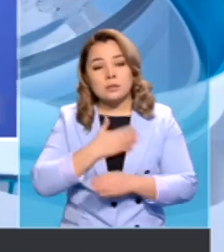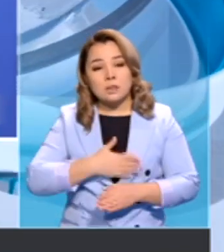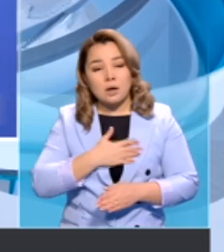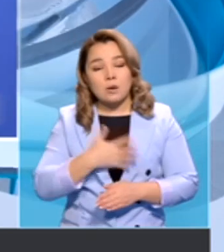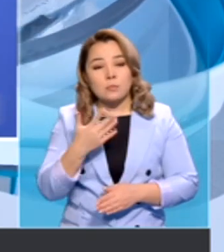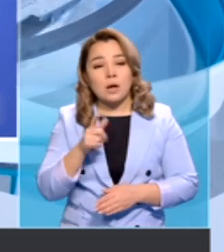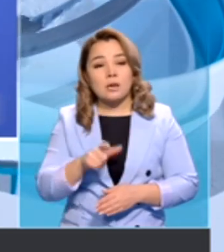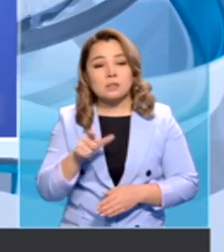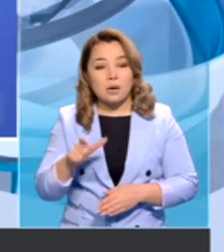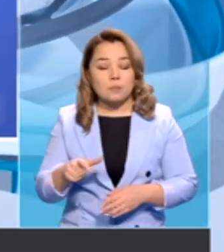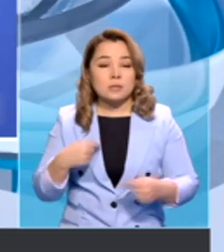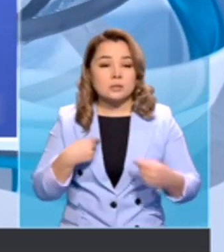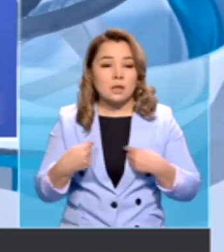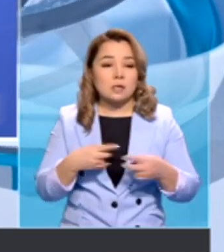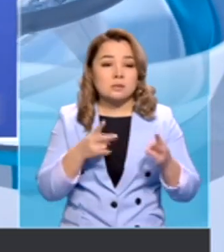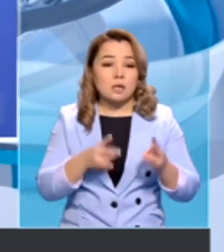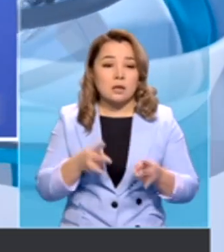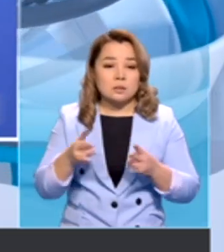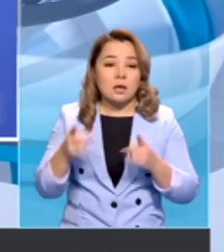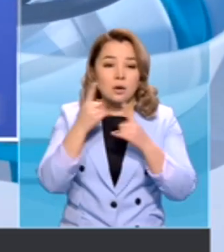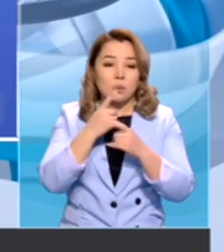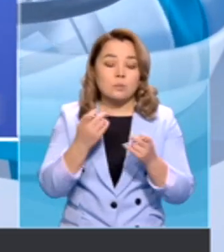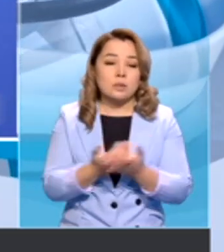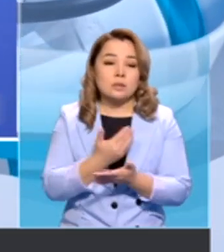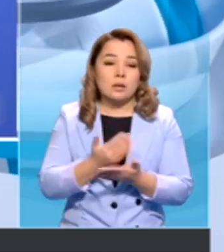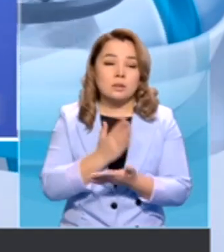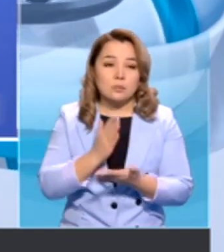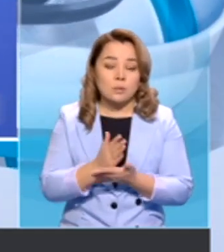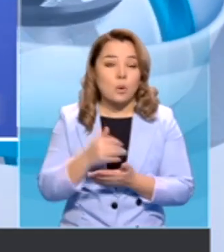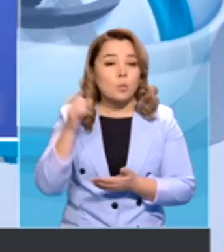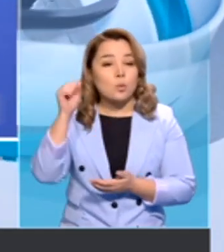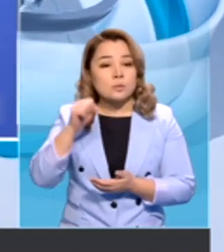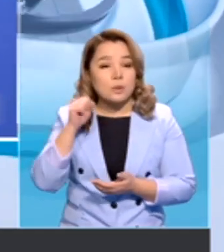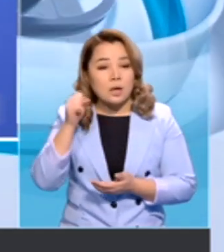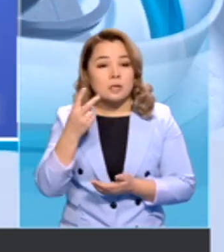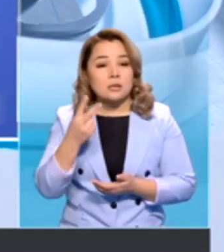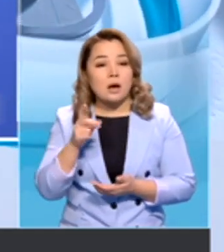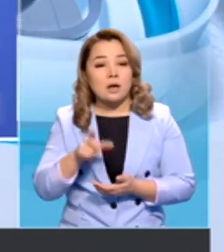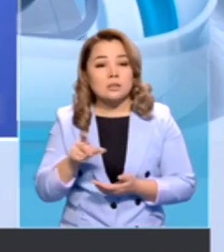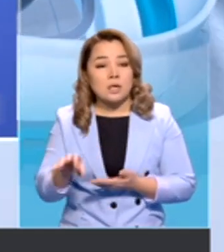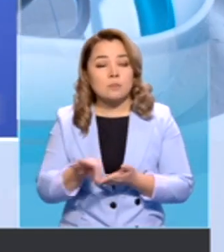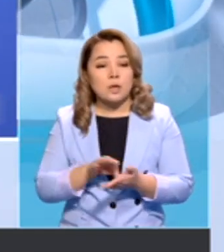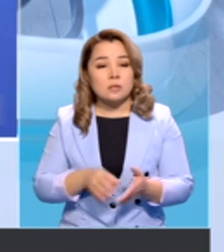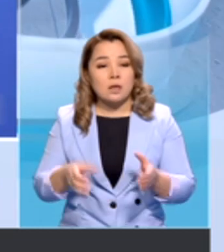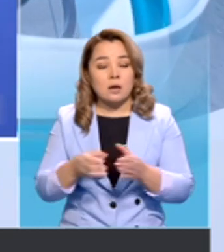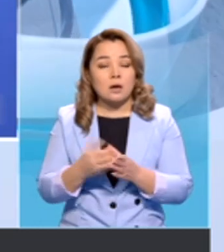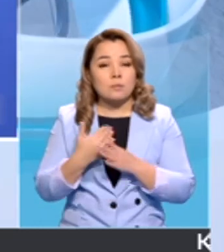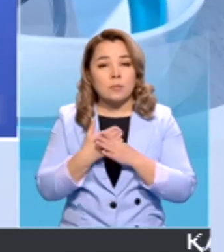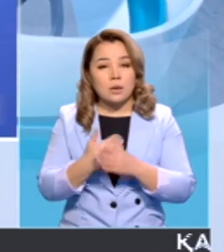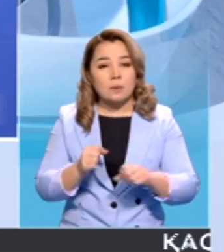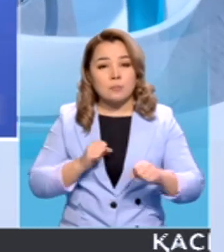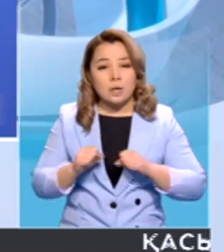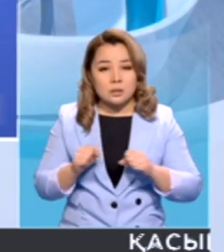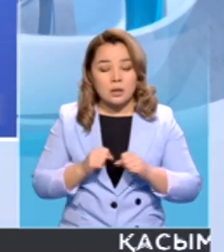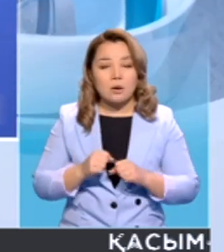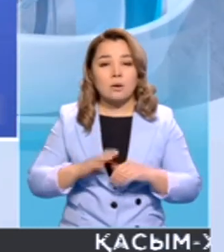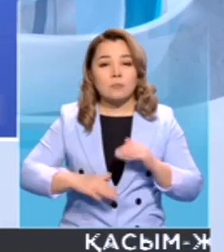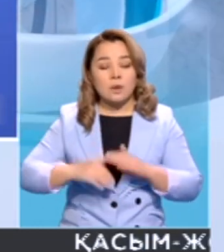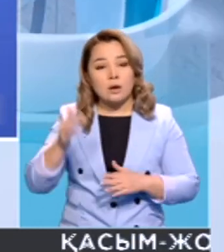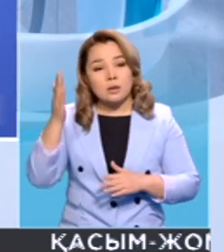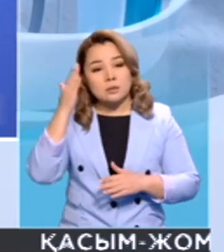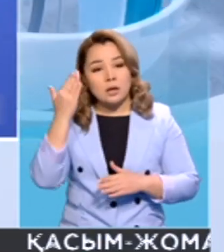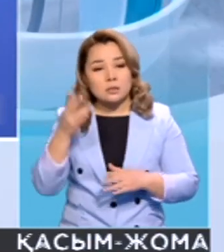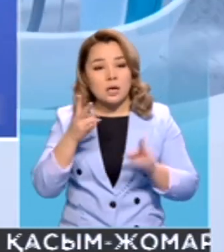5 адамның зардап шеккені туралы хабарлама түсті. Өзбекстанның 2 азаматын жедел жәрдем бригадасы бас және аяқ қол